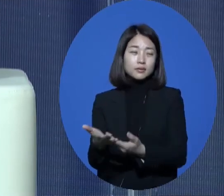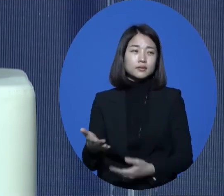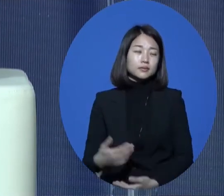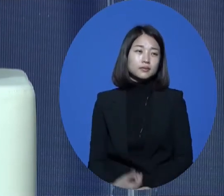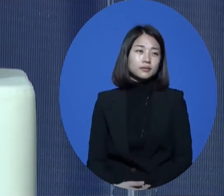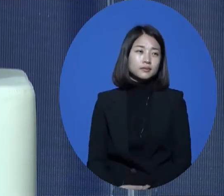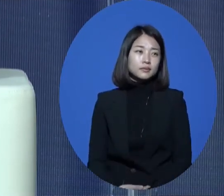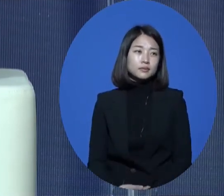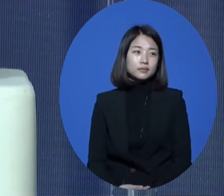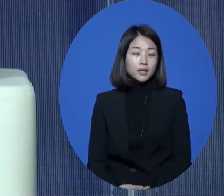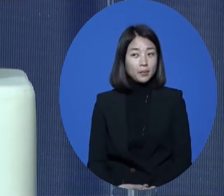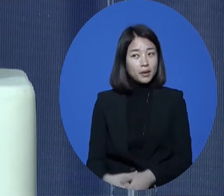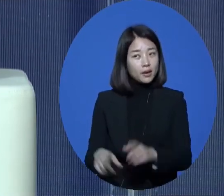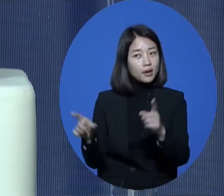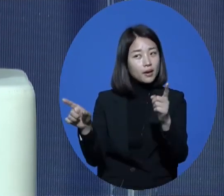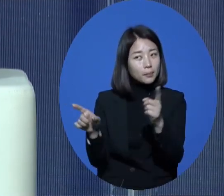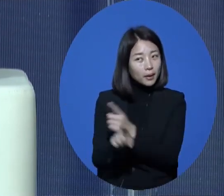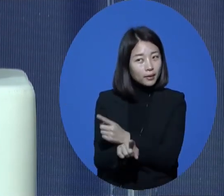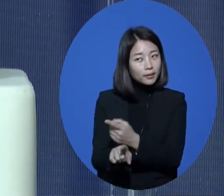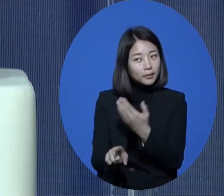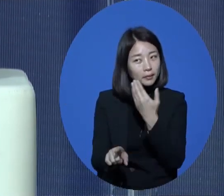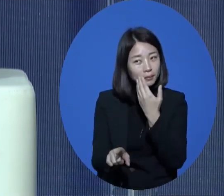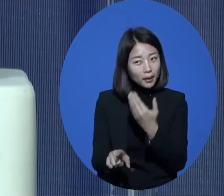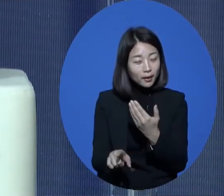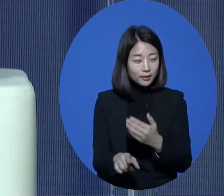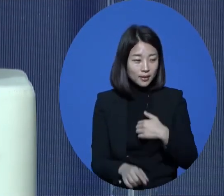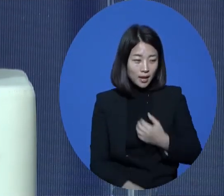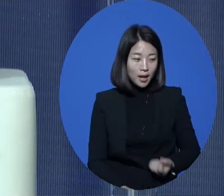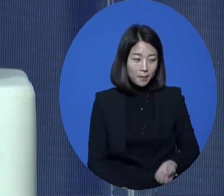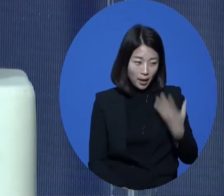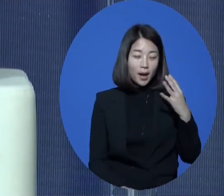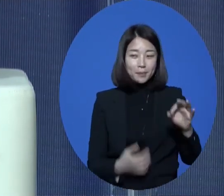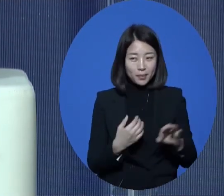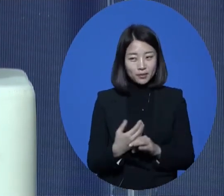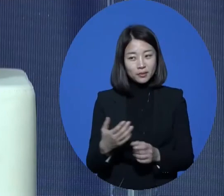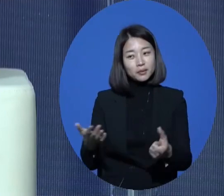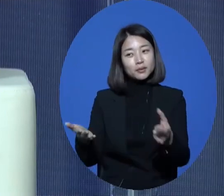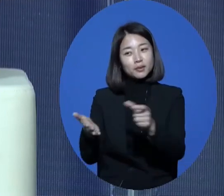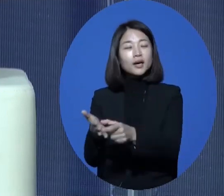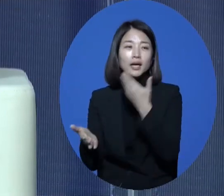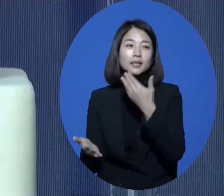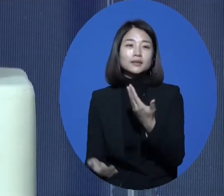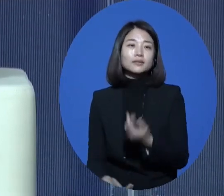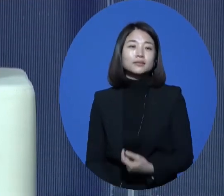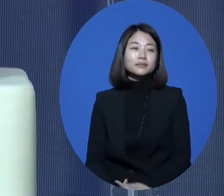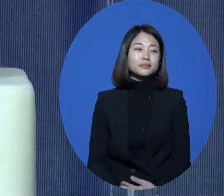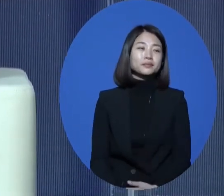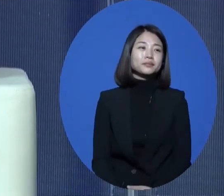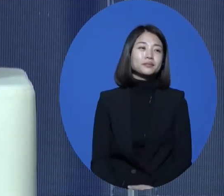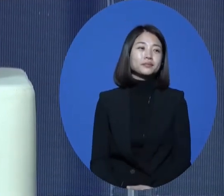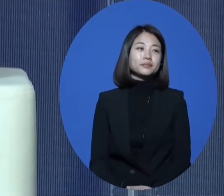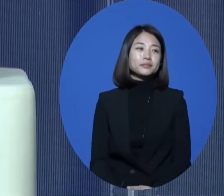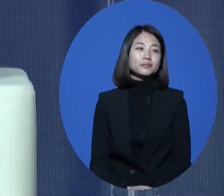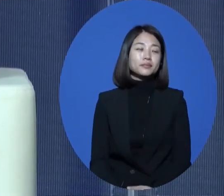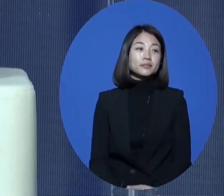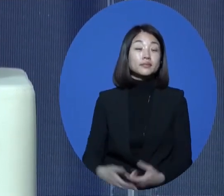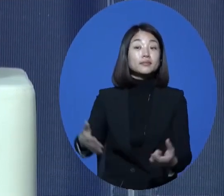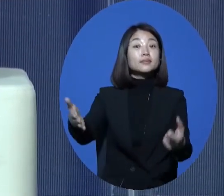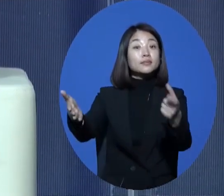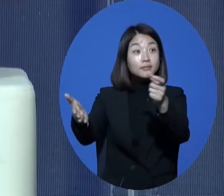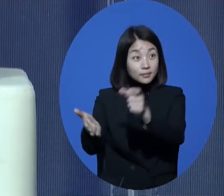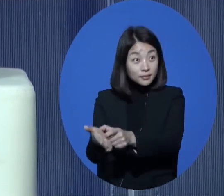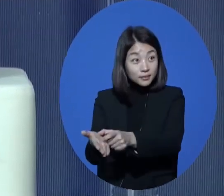담아가도록 그렇게 아마 조치를 소송의 결과로 받게 될 거고요. 아마 이제 그렇게 된다고